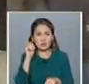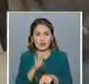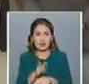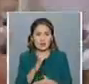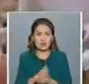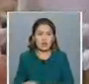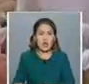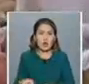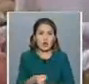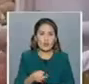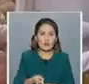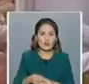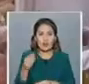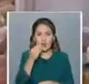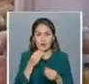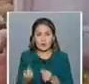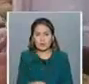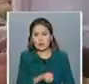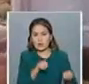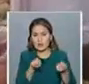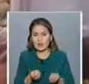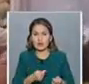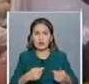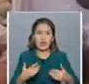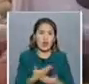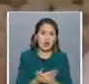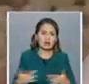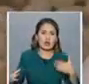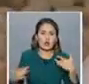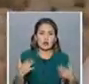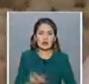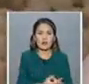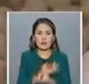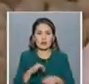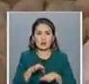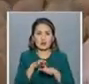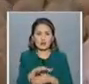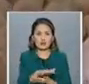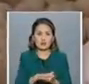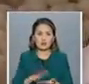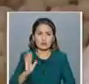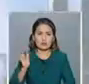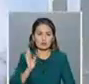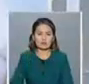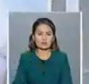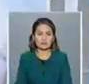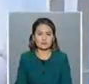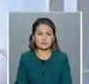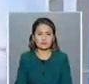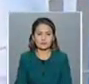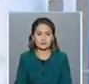облыстық шаруашылық өнер ұжымдары әннен шашу шашып, өнерлерін ортаға салды. Базар нарқын қала әкімі де байқап қайтты.